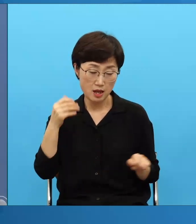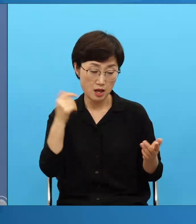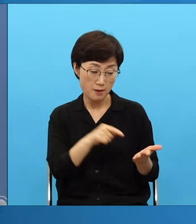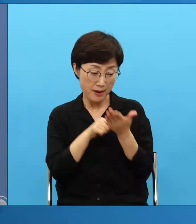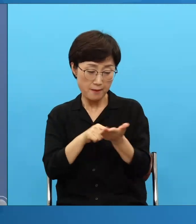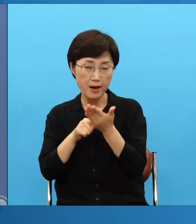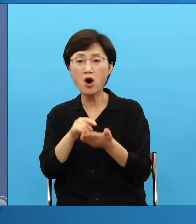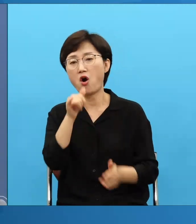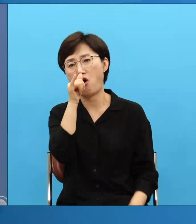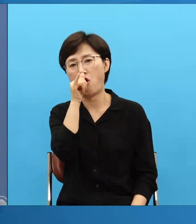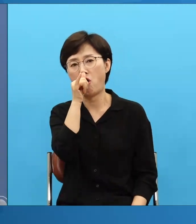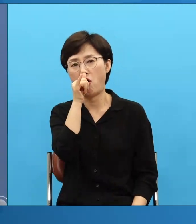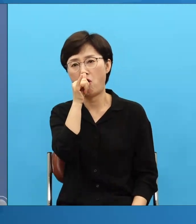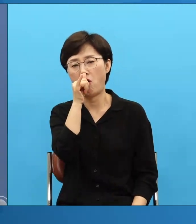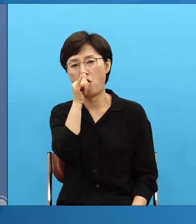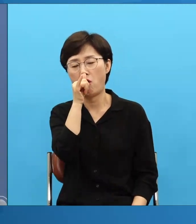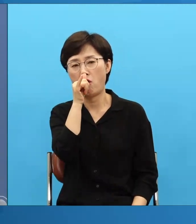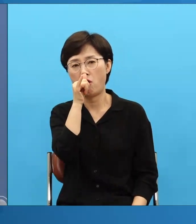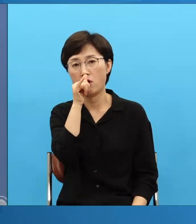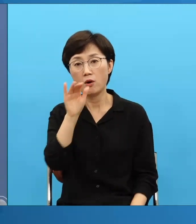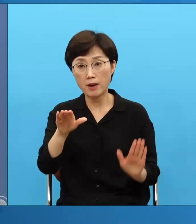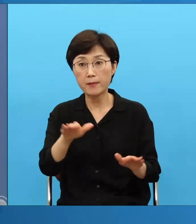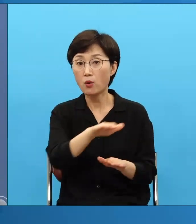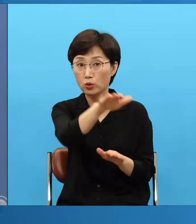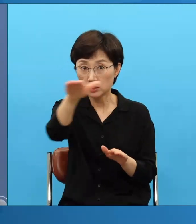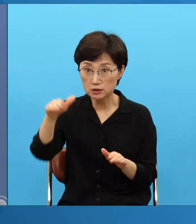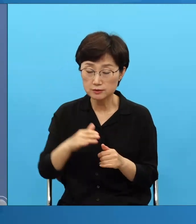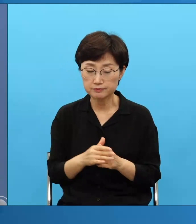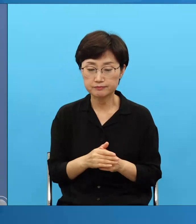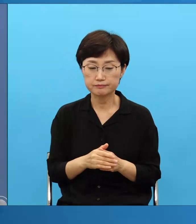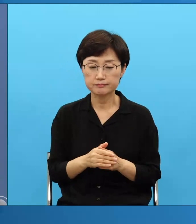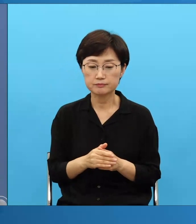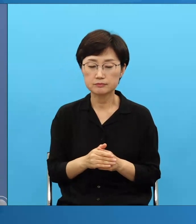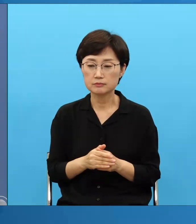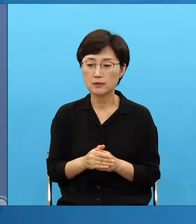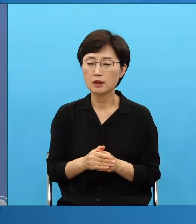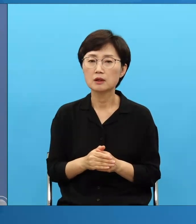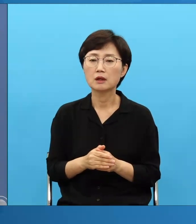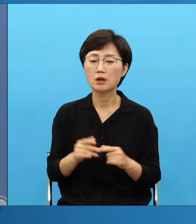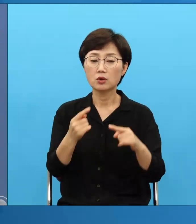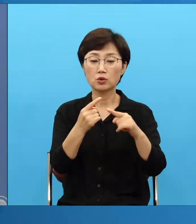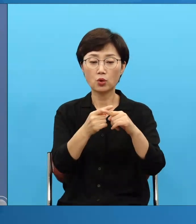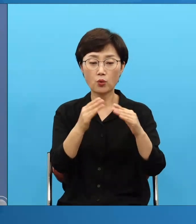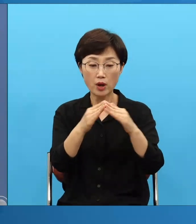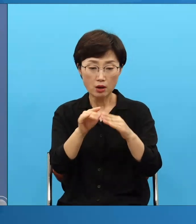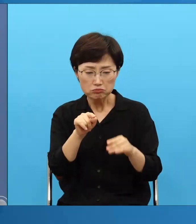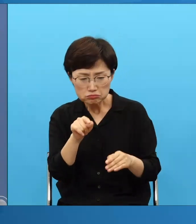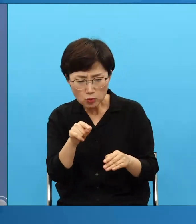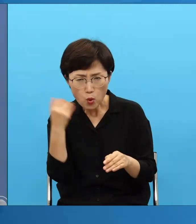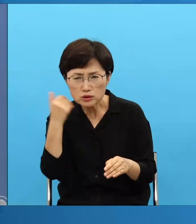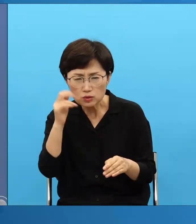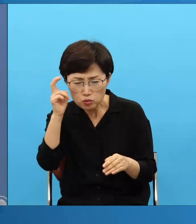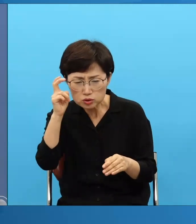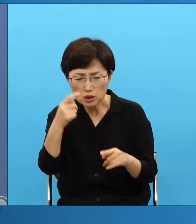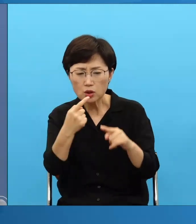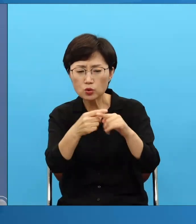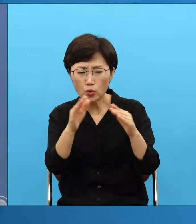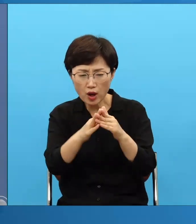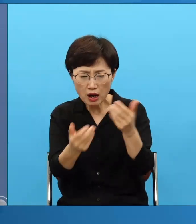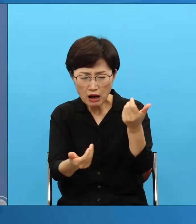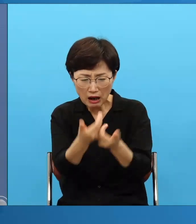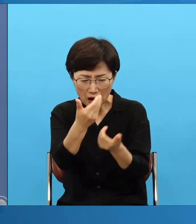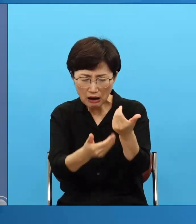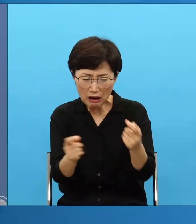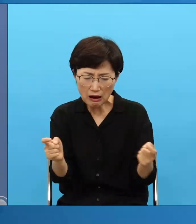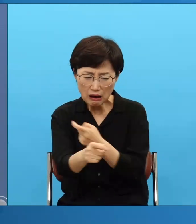go out. 그래서 많은 사람들이 교회가 막 시험 들고 분쟁하는 교회들 가보면 많은 사람들이 교회를 떠나고